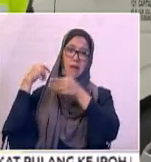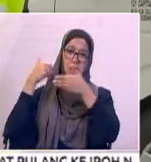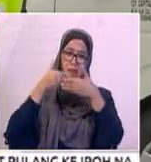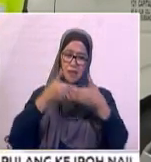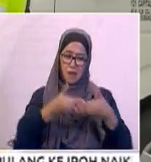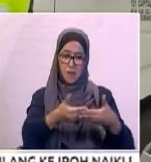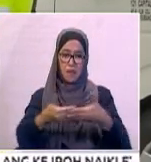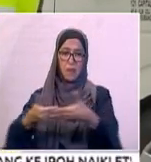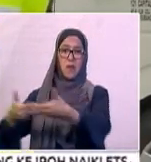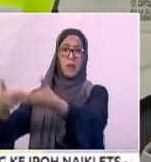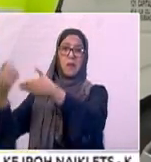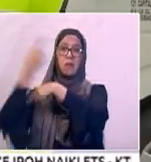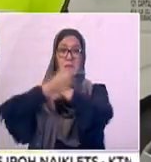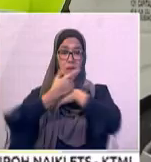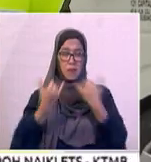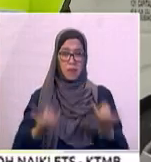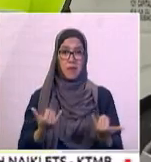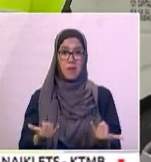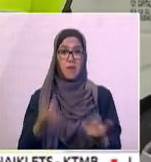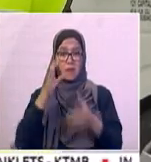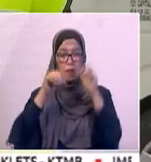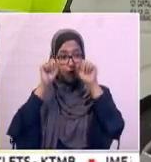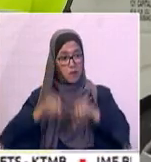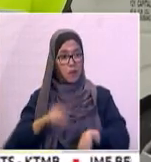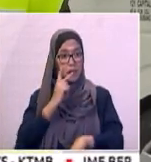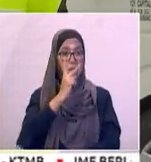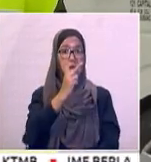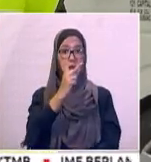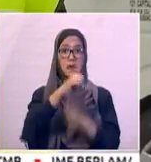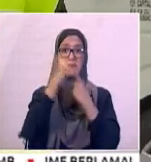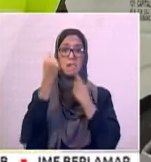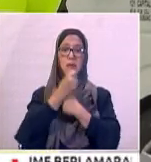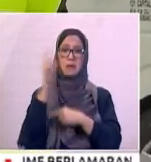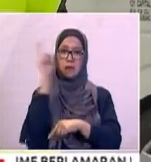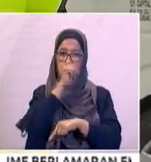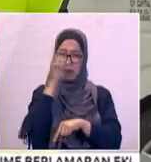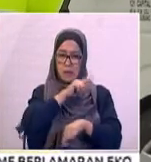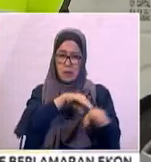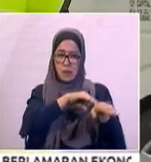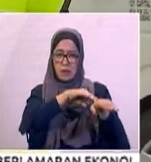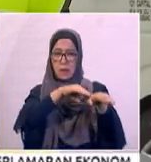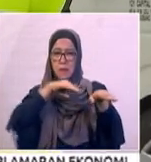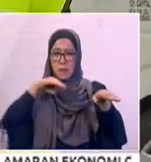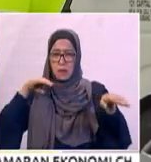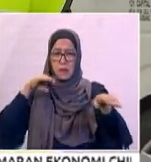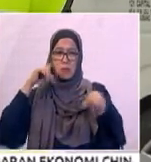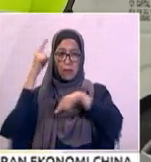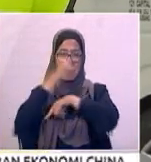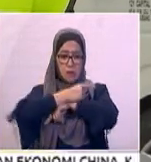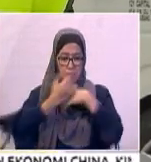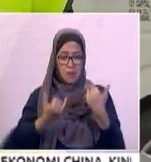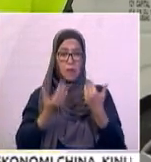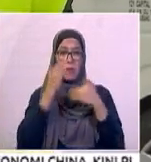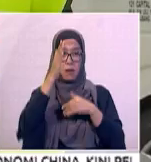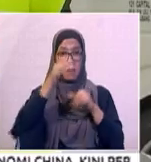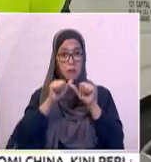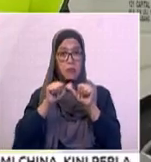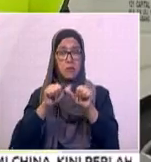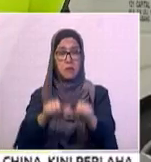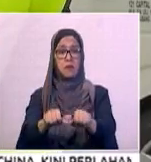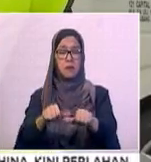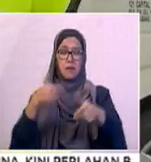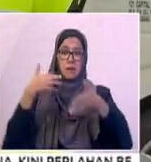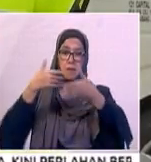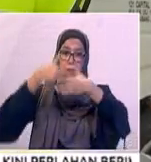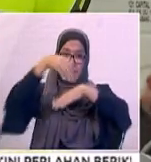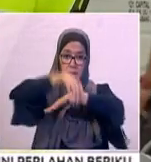Dan kalau dapat disaksikan, keadaannya bertambah sesak untuk hari ini dan ia dijangka akan berterusan sehingga ke sebelah